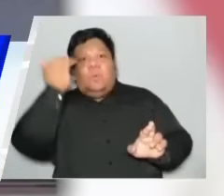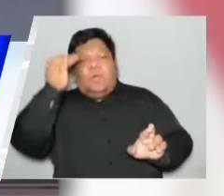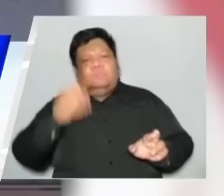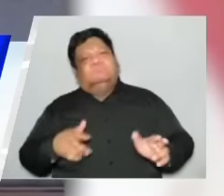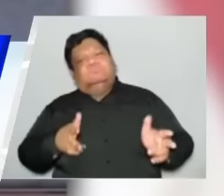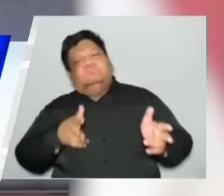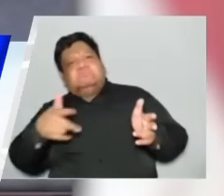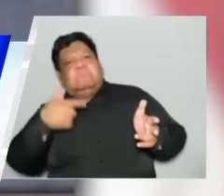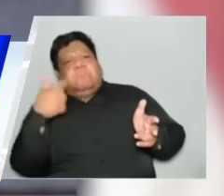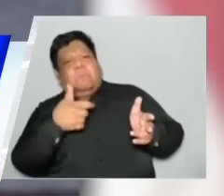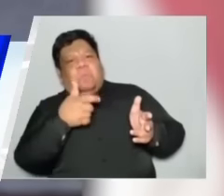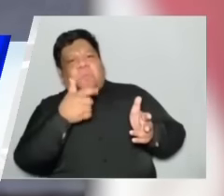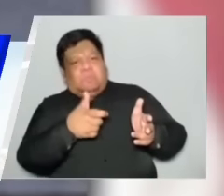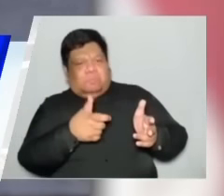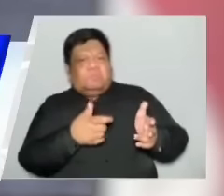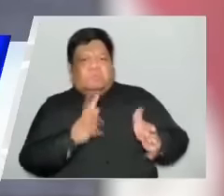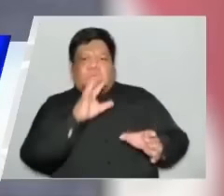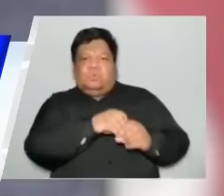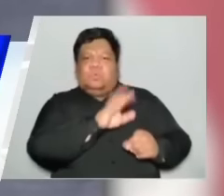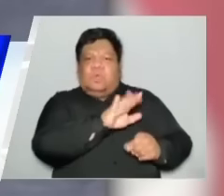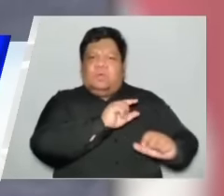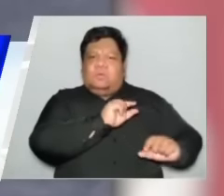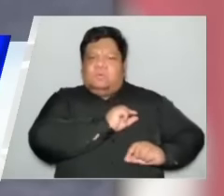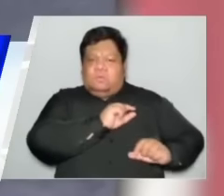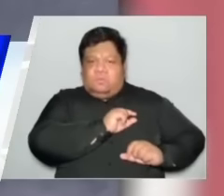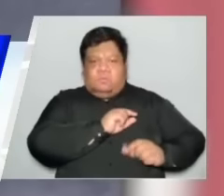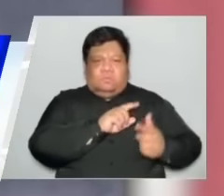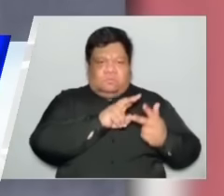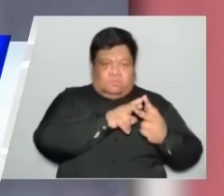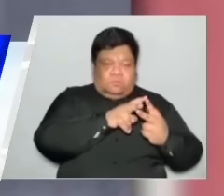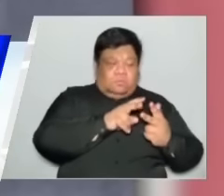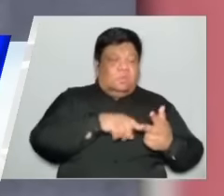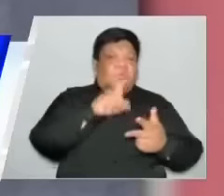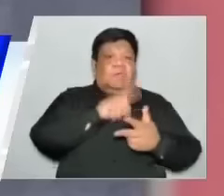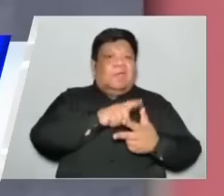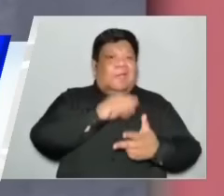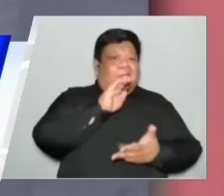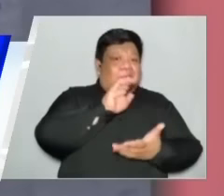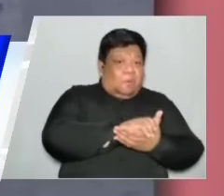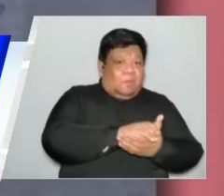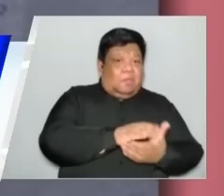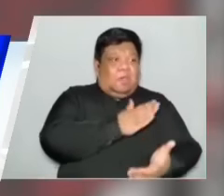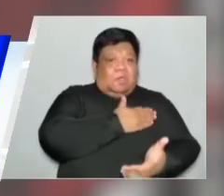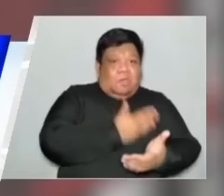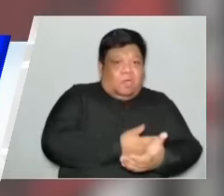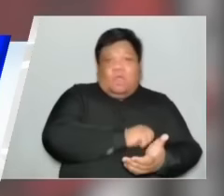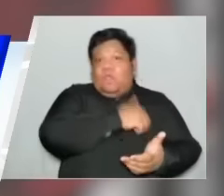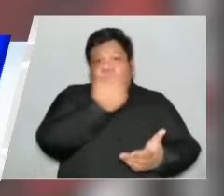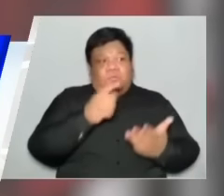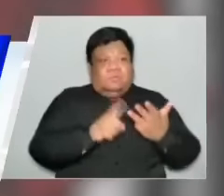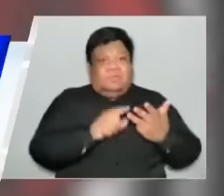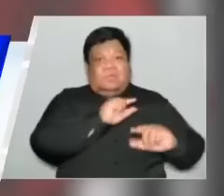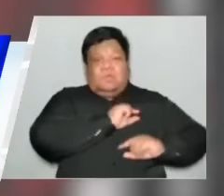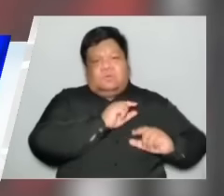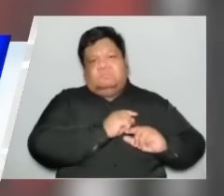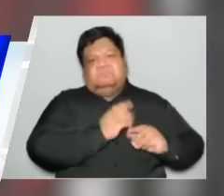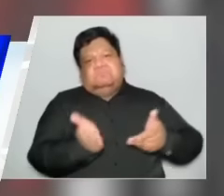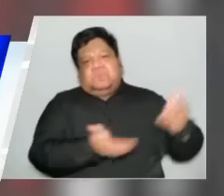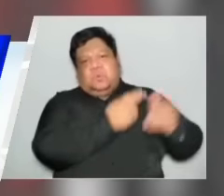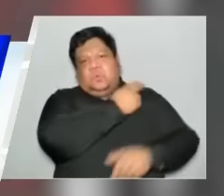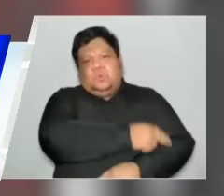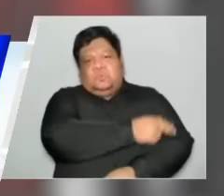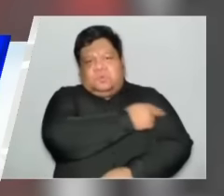aide, habang sugatan at dinala sa ospital ang kanyang asawa, anak at isa pang bantay. Iniimbestigahan na ang pananambang at